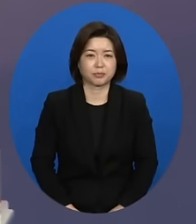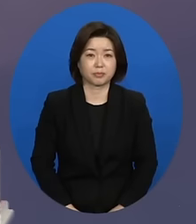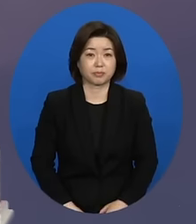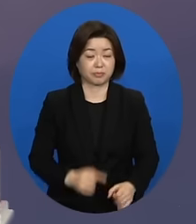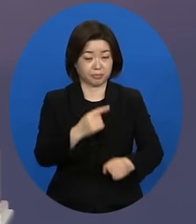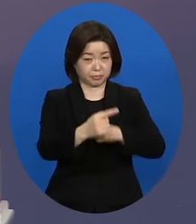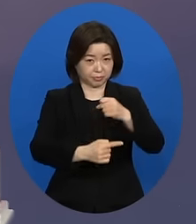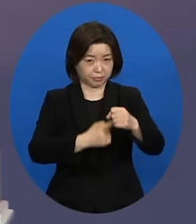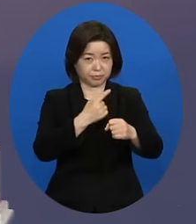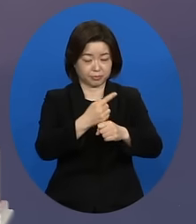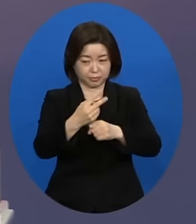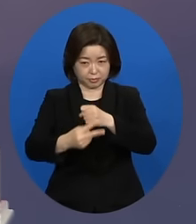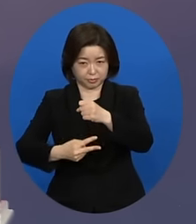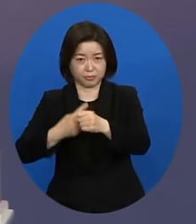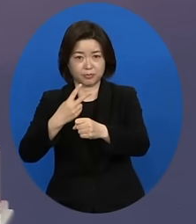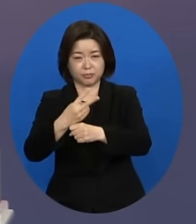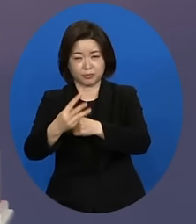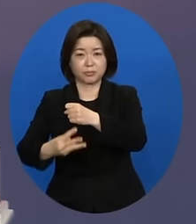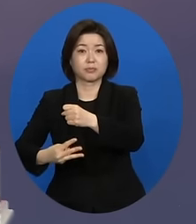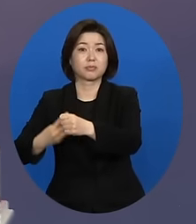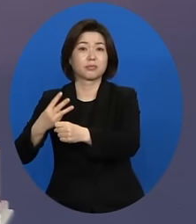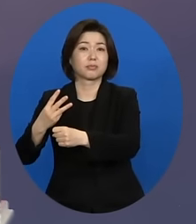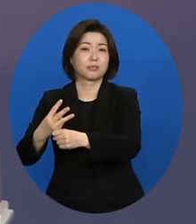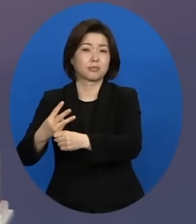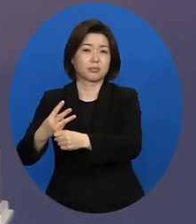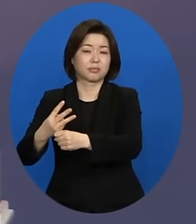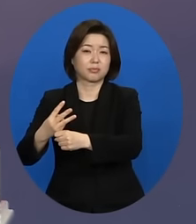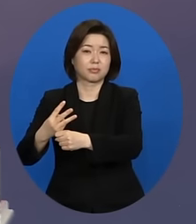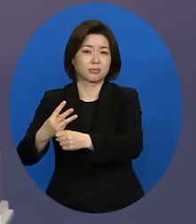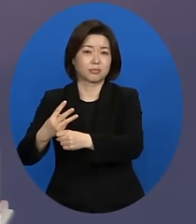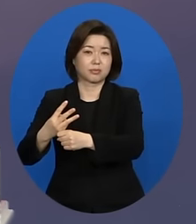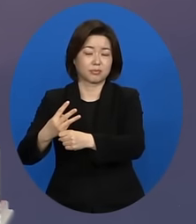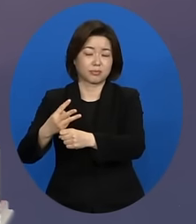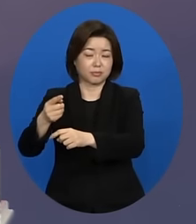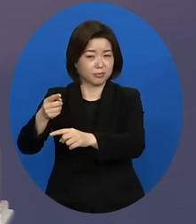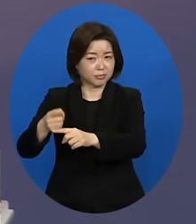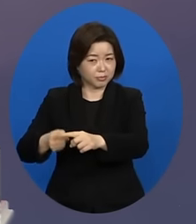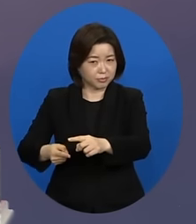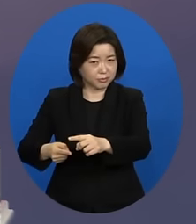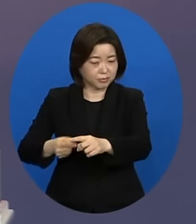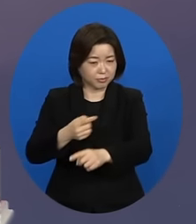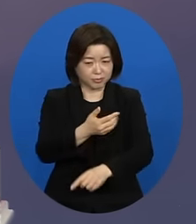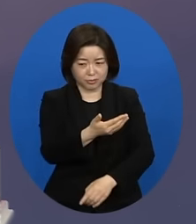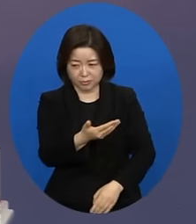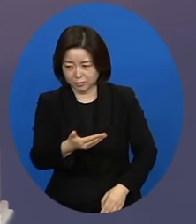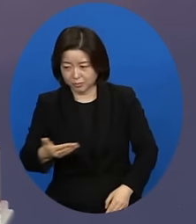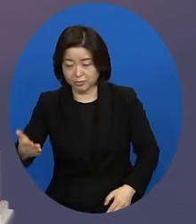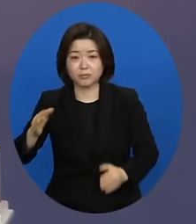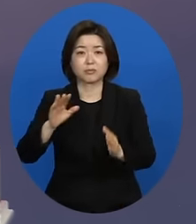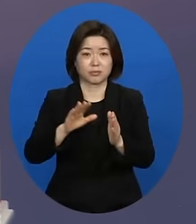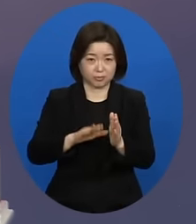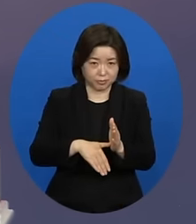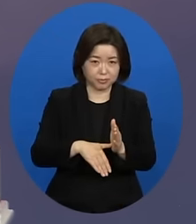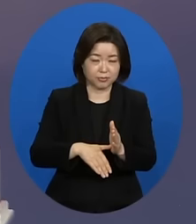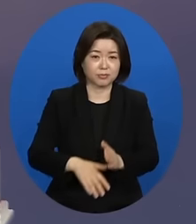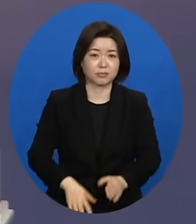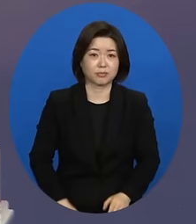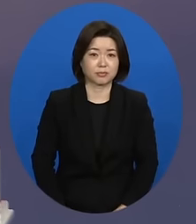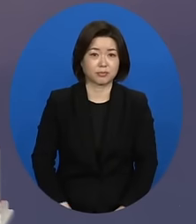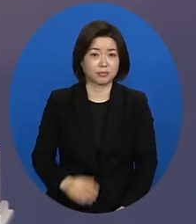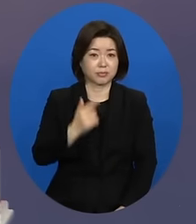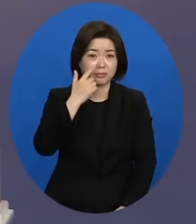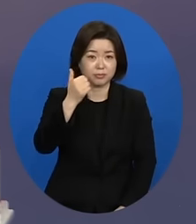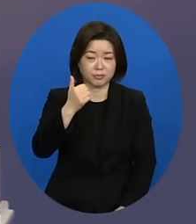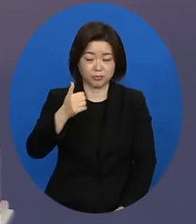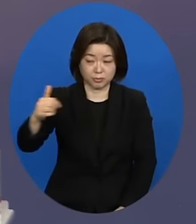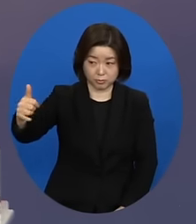1년, 2년, 3년, 3년 반쯤 지났는데 아버지가